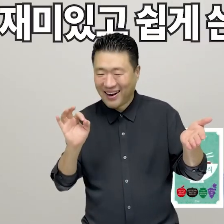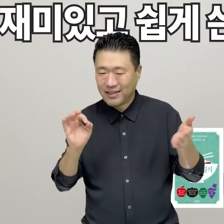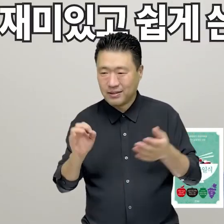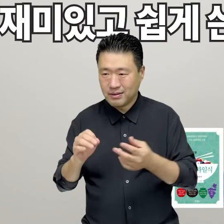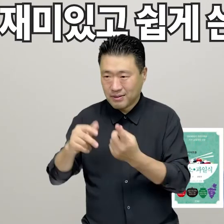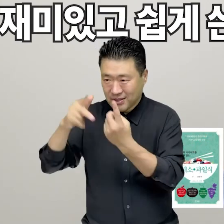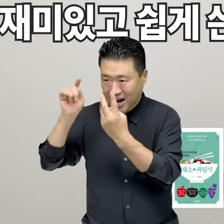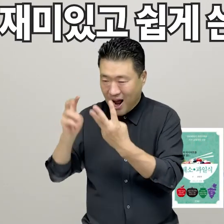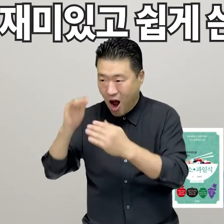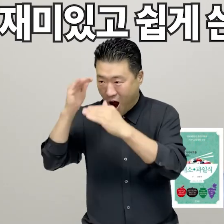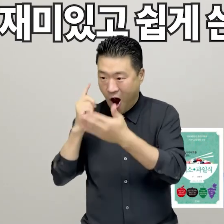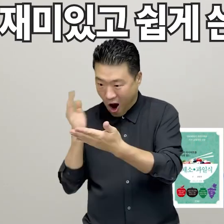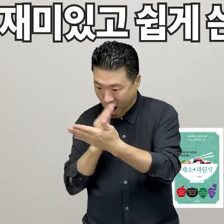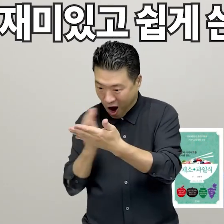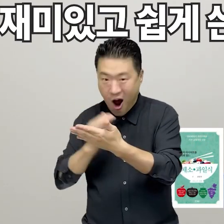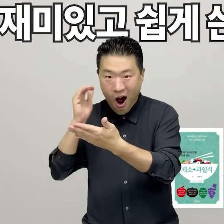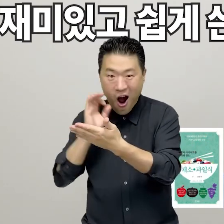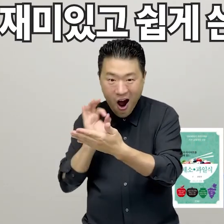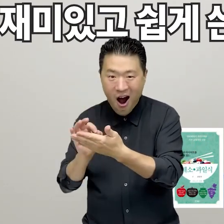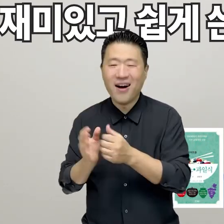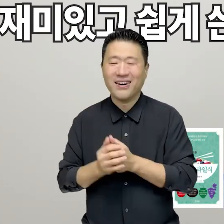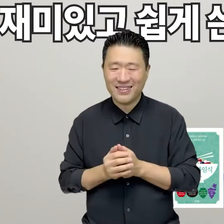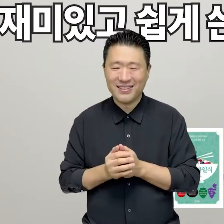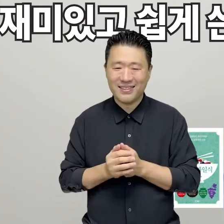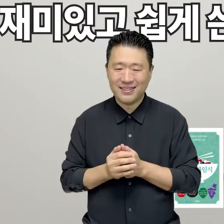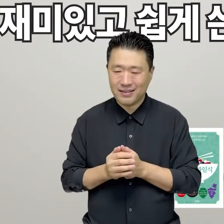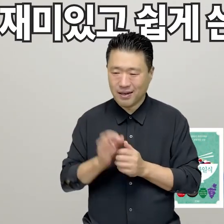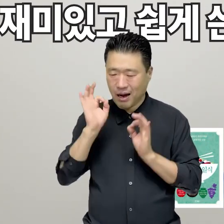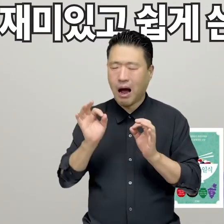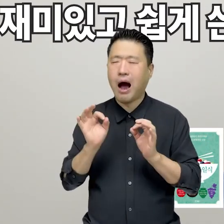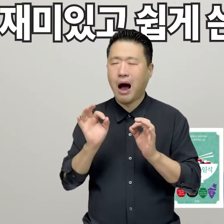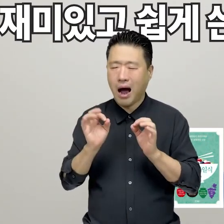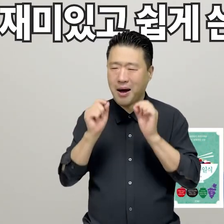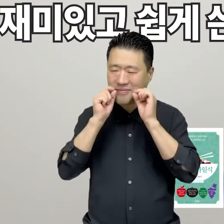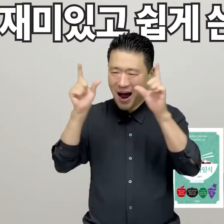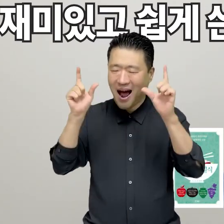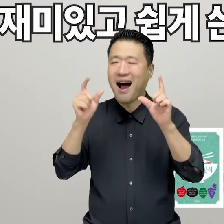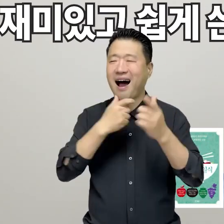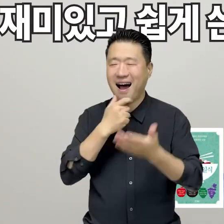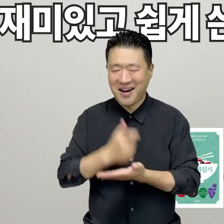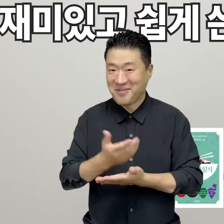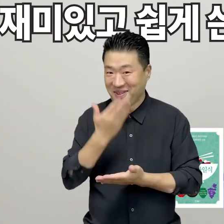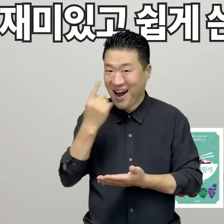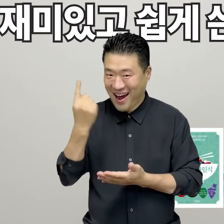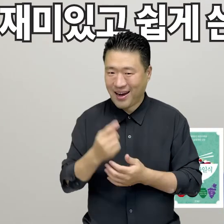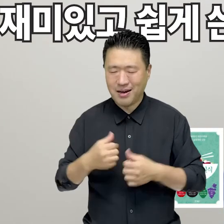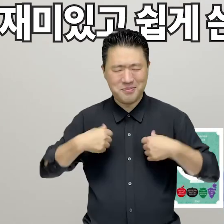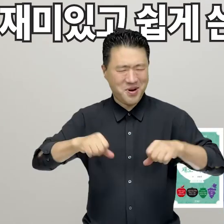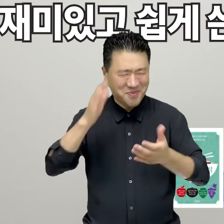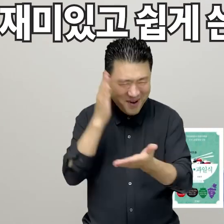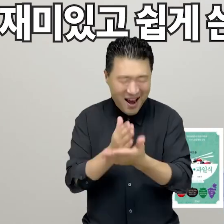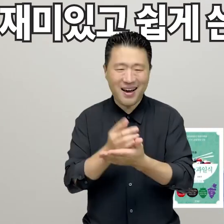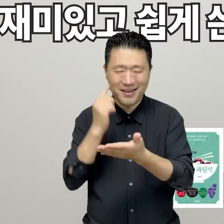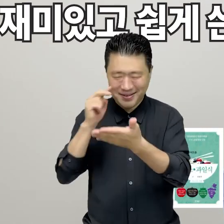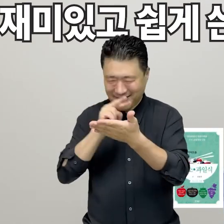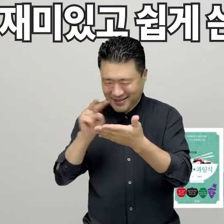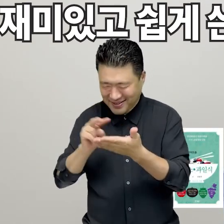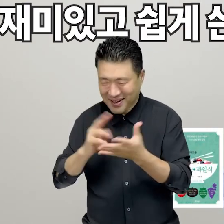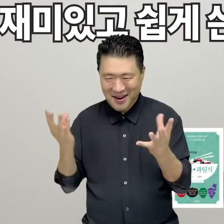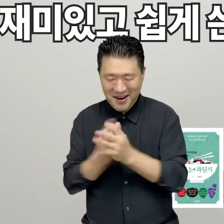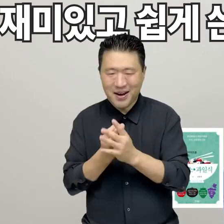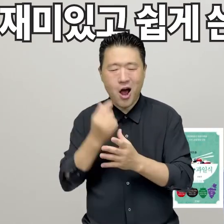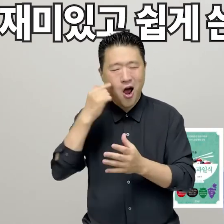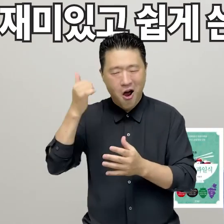보시더라도 어떤 장을 보시더라도 그 장에서 깨달음을 얻으실 수 있기 때문에 포기하지